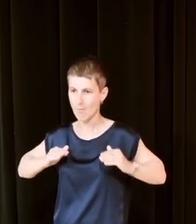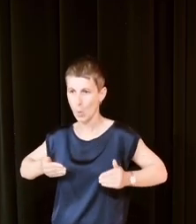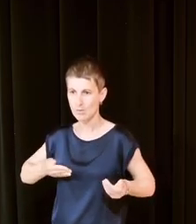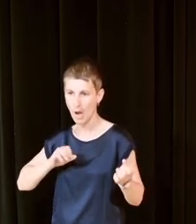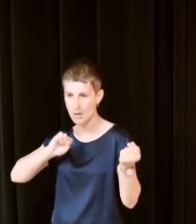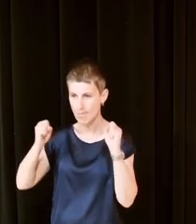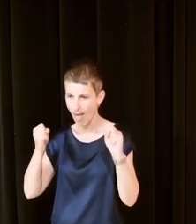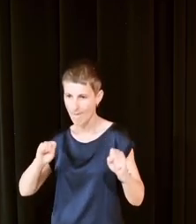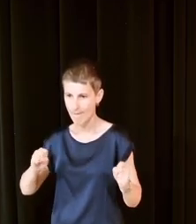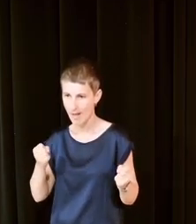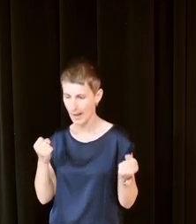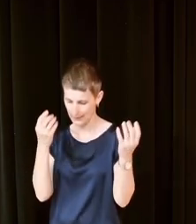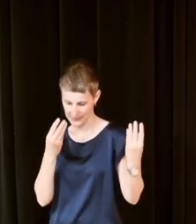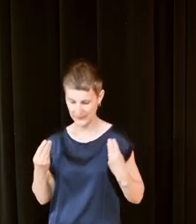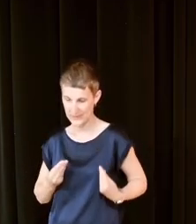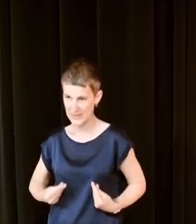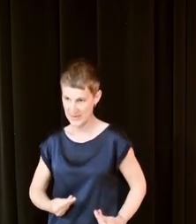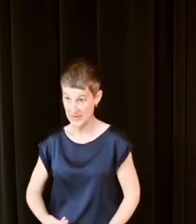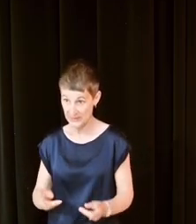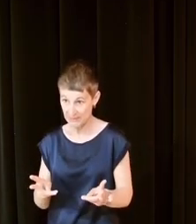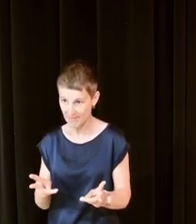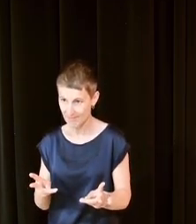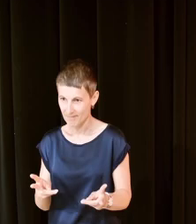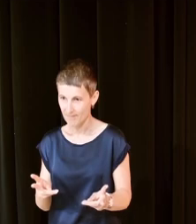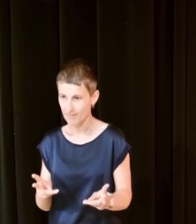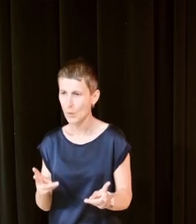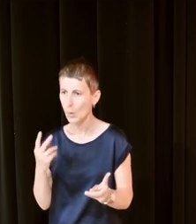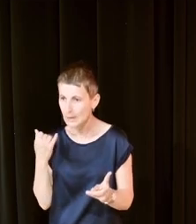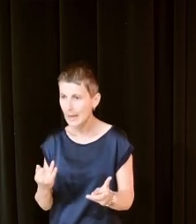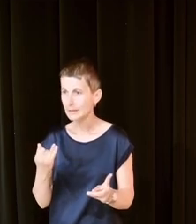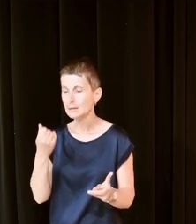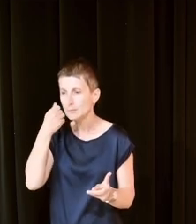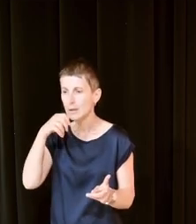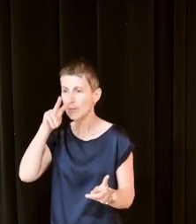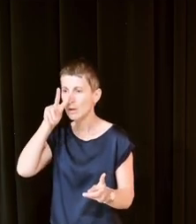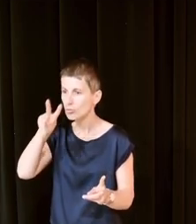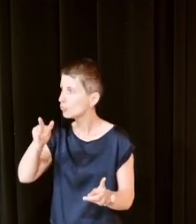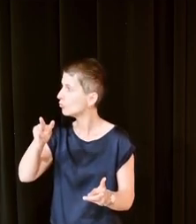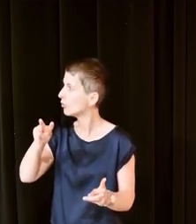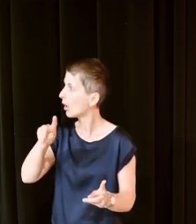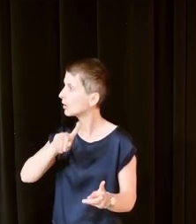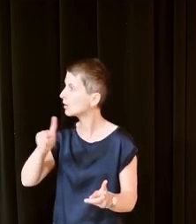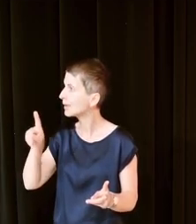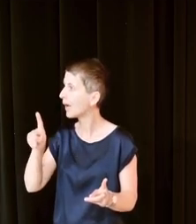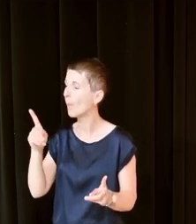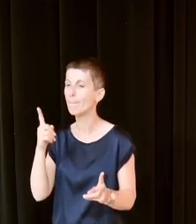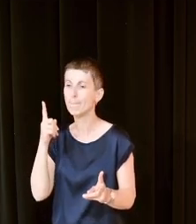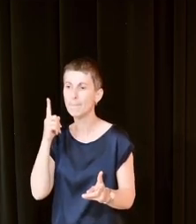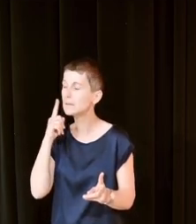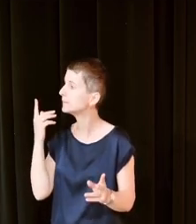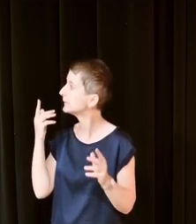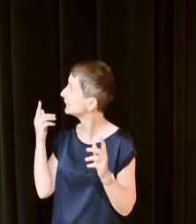ganz beweglich ausgestaltet. Und jetzt gehen Sie mal mit Ihrem Blick bis zum Arm und zur Hand nach vorne.